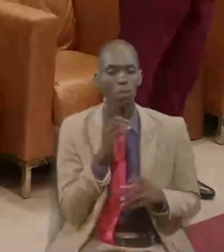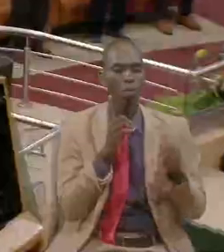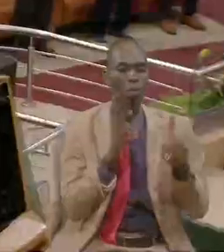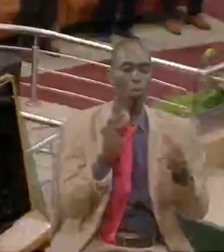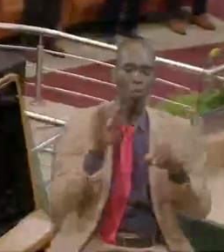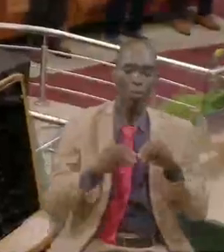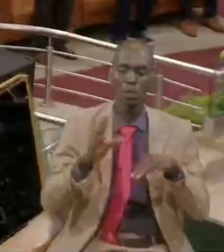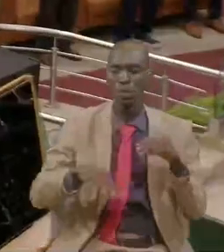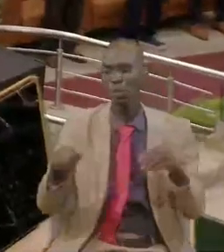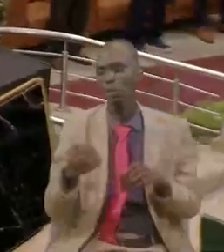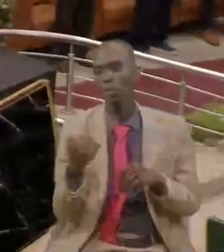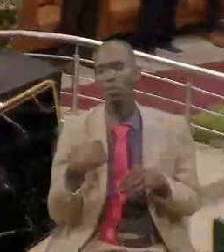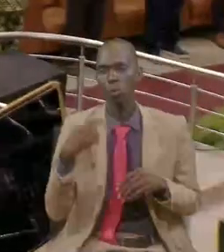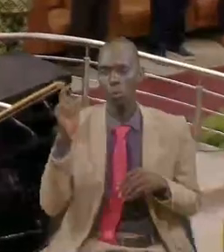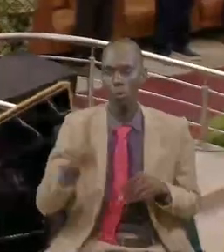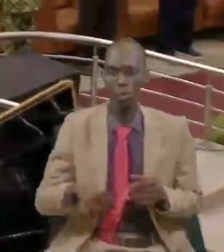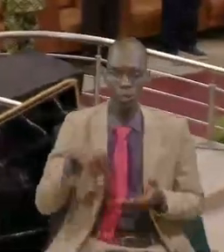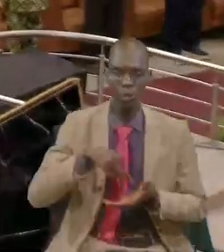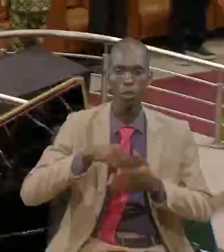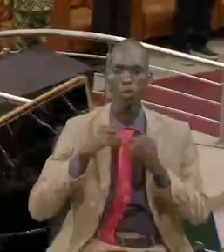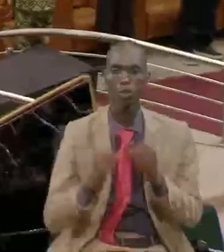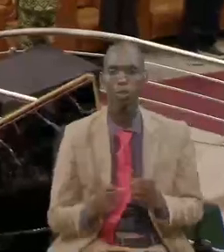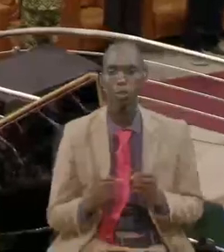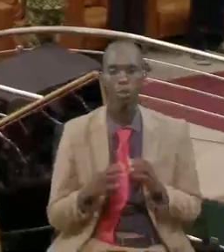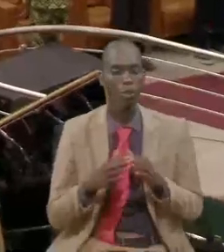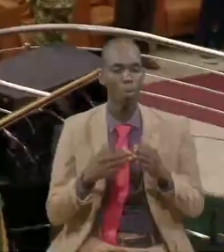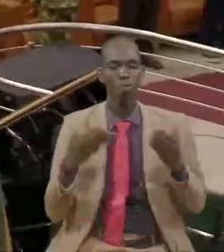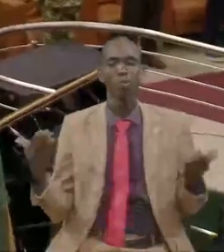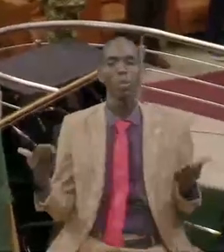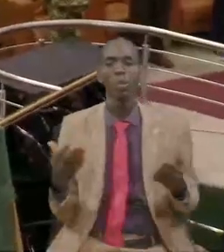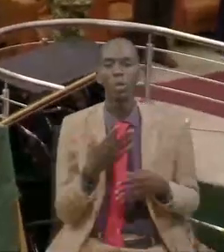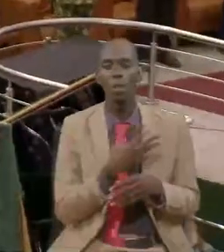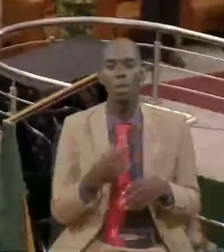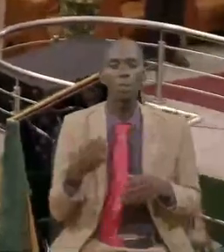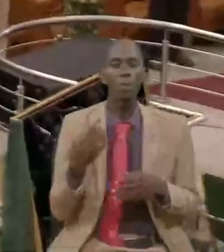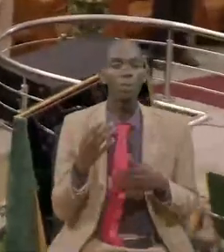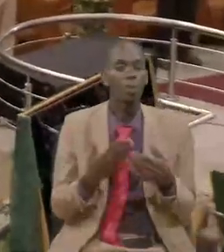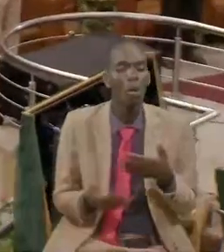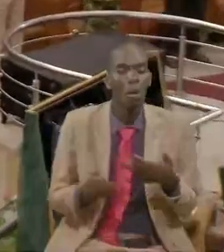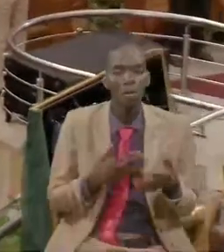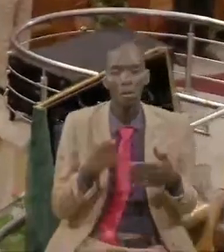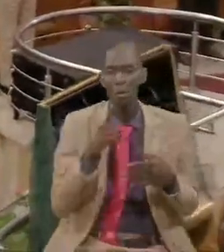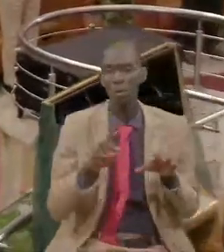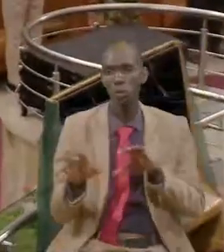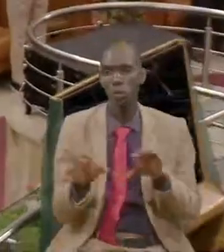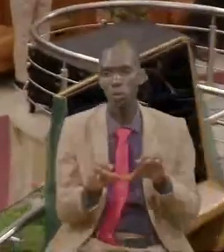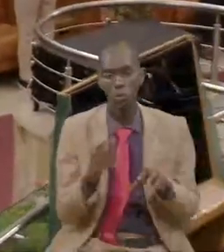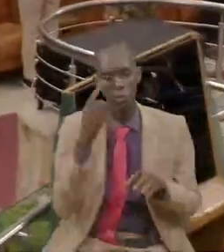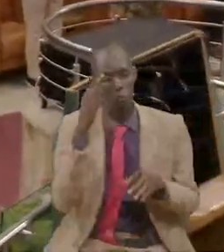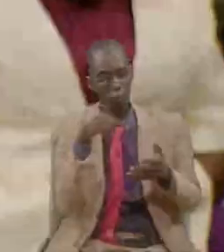tribalisme, mais que vous soyez ferme, transparent, et quel que soit ce que vous